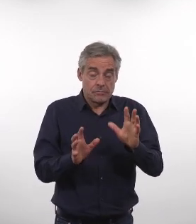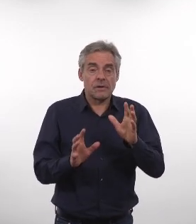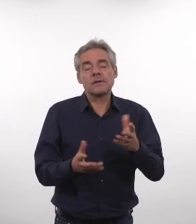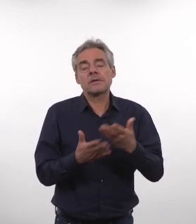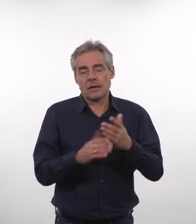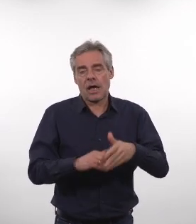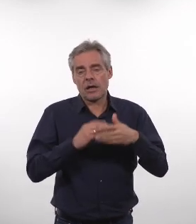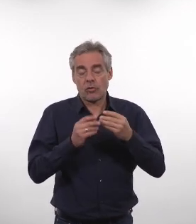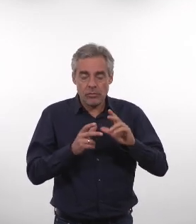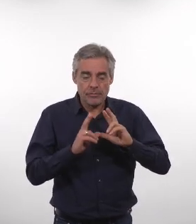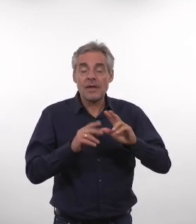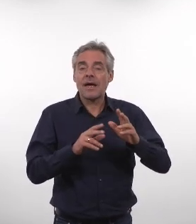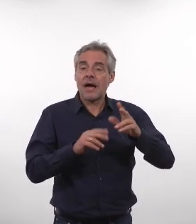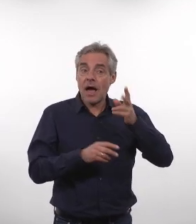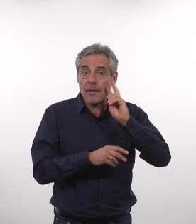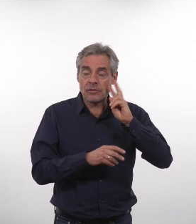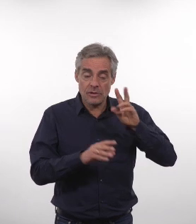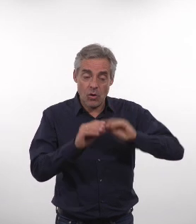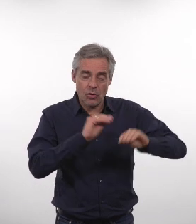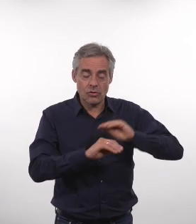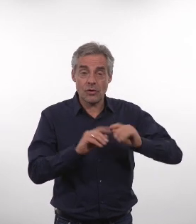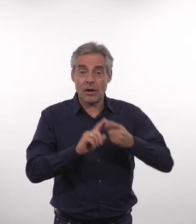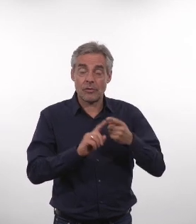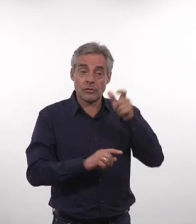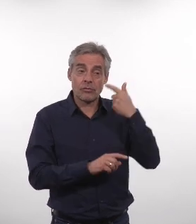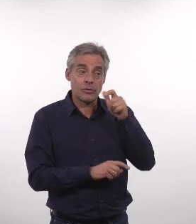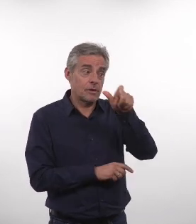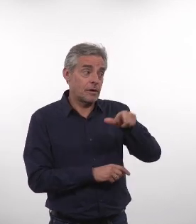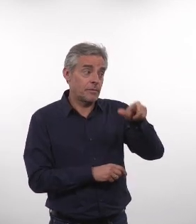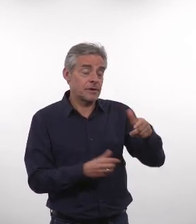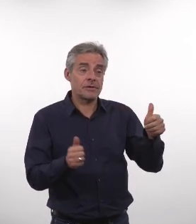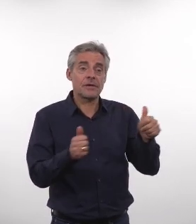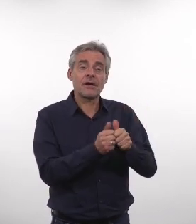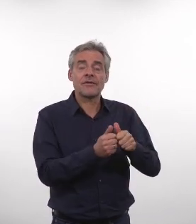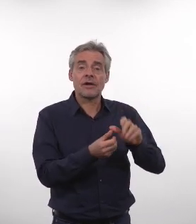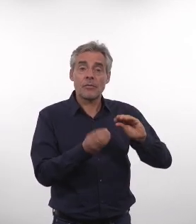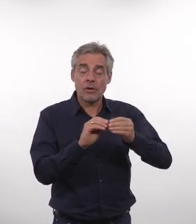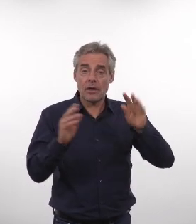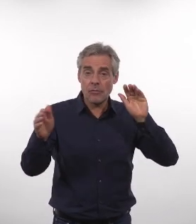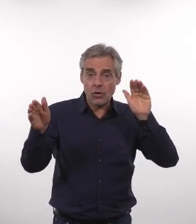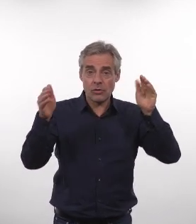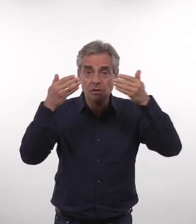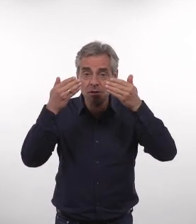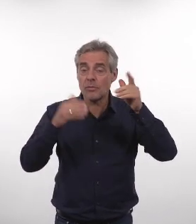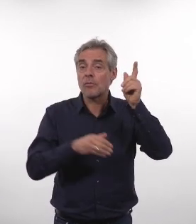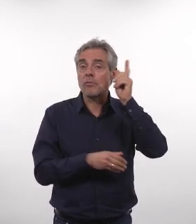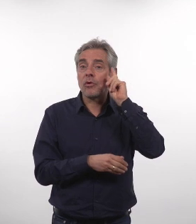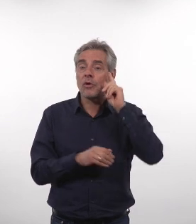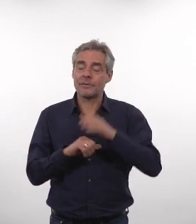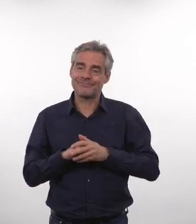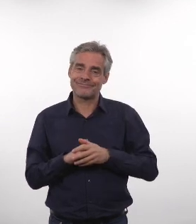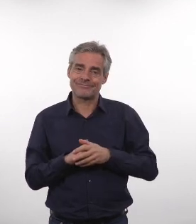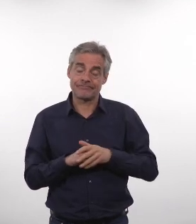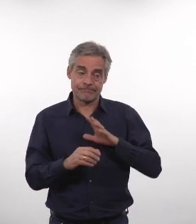Et l'habituation aux soins, elle est particulièrement indiquée pour les personnes porteuses de troubles du spectre de l'autisme, parce que ça va permettre